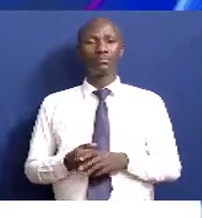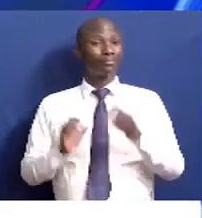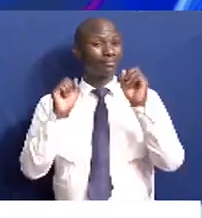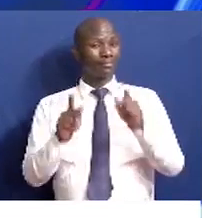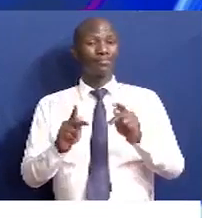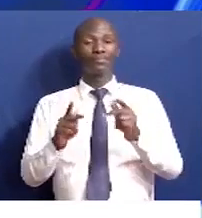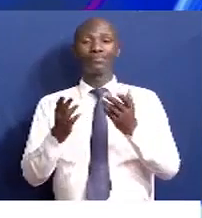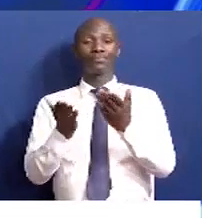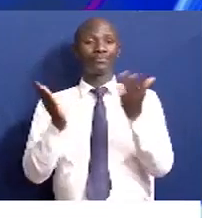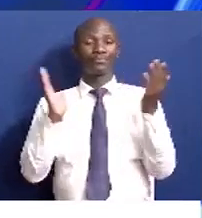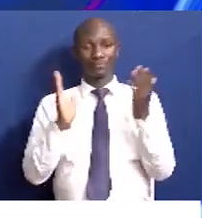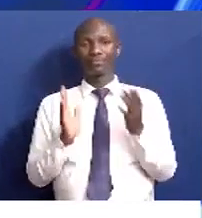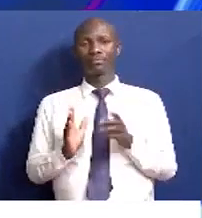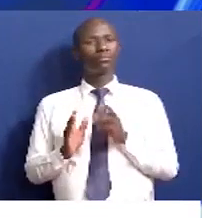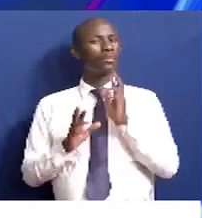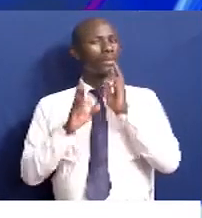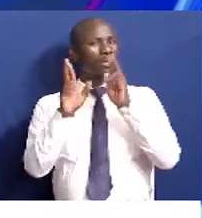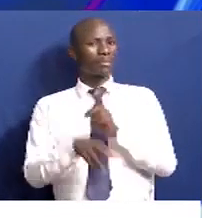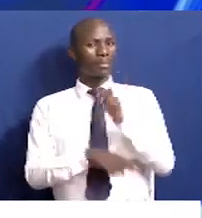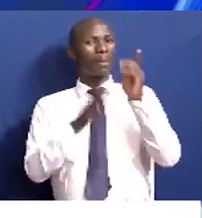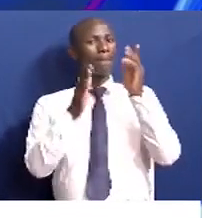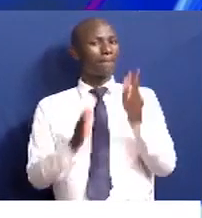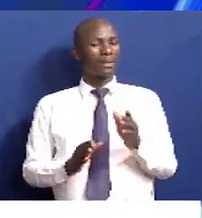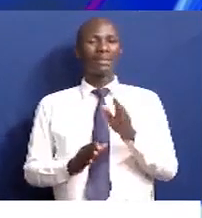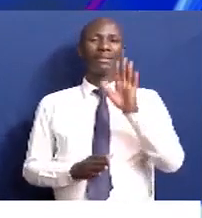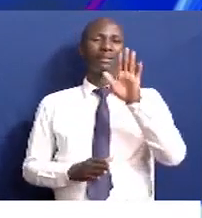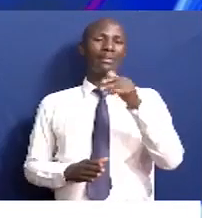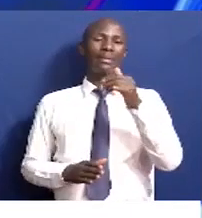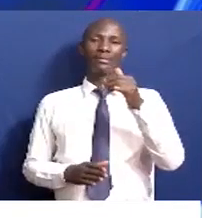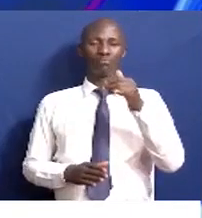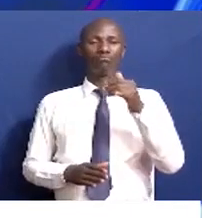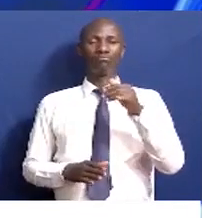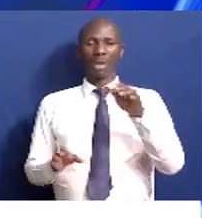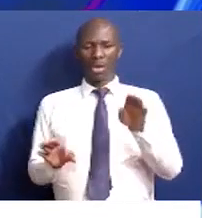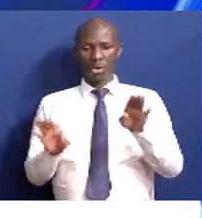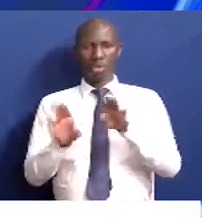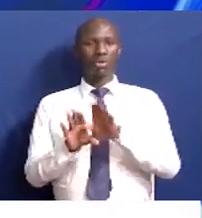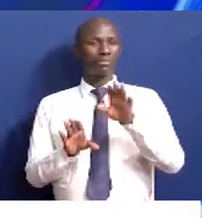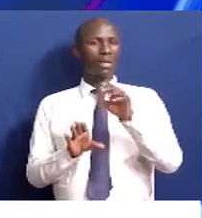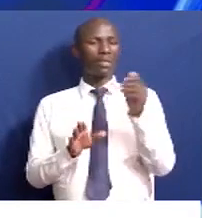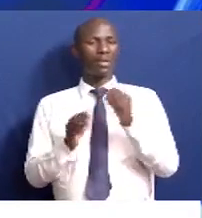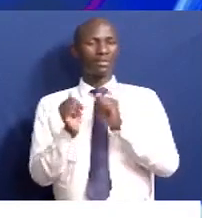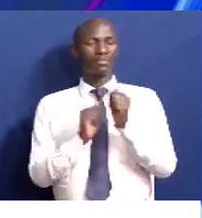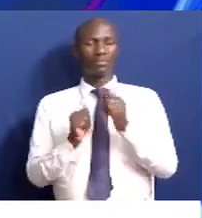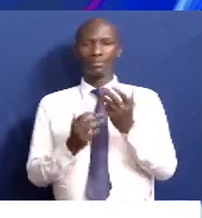Alright, naende musese mwendo akumwana na report yake Victor Mwaki mbiti kile tukunianzo mandhi vau ni kanangu tiemo kwa ni make mundu ya Alfred Sami.